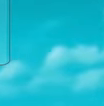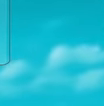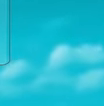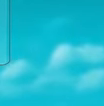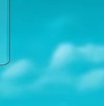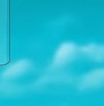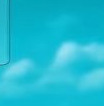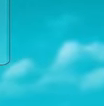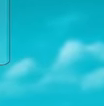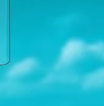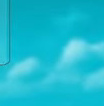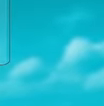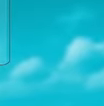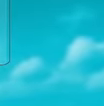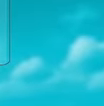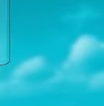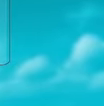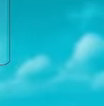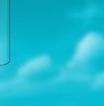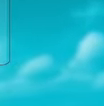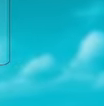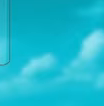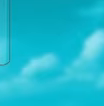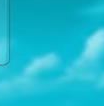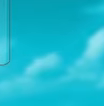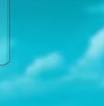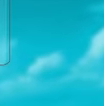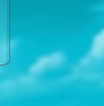қаласында күндіз 3 түнде 7 градус суық.